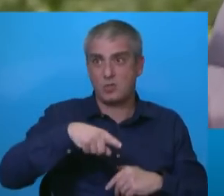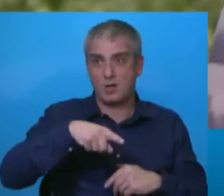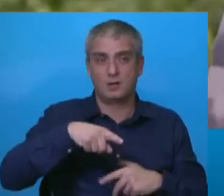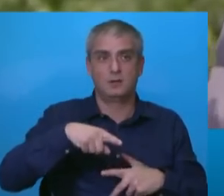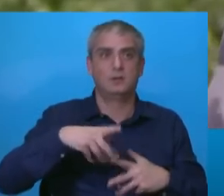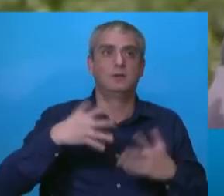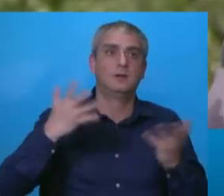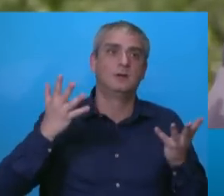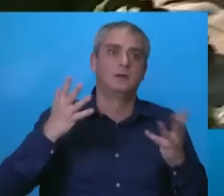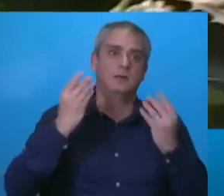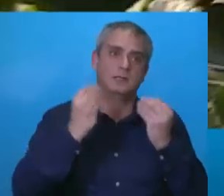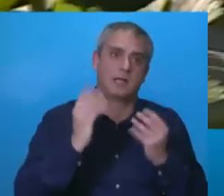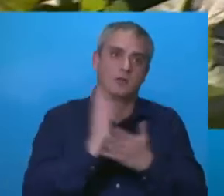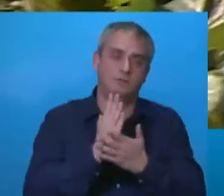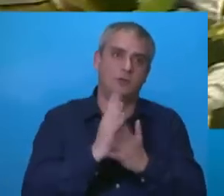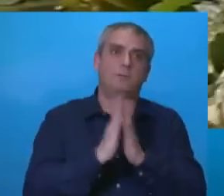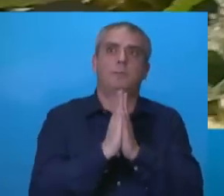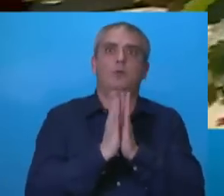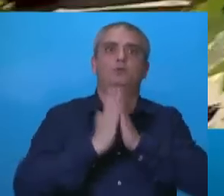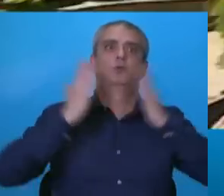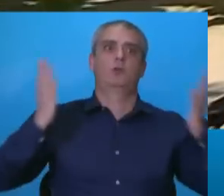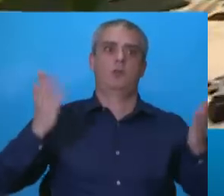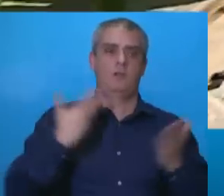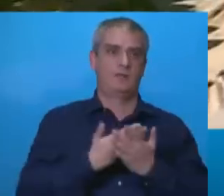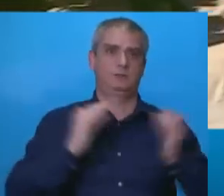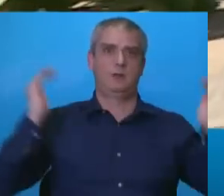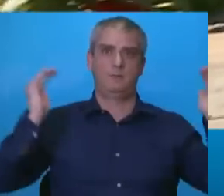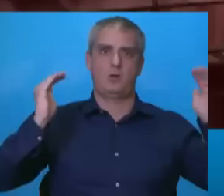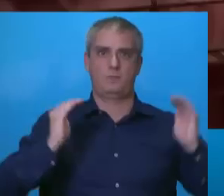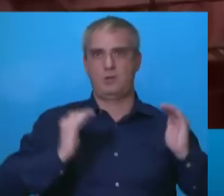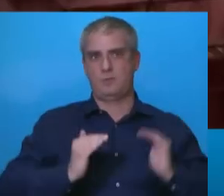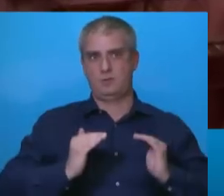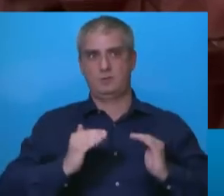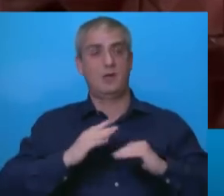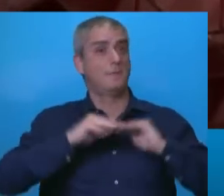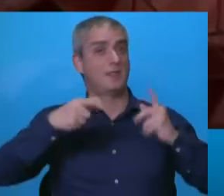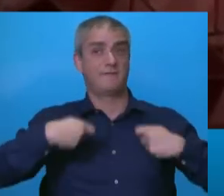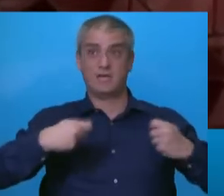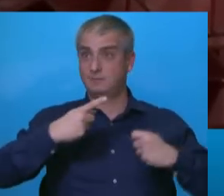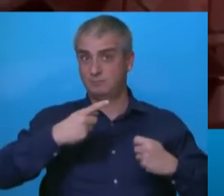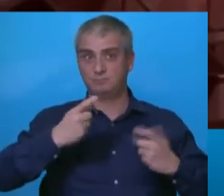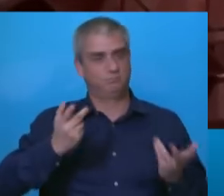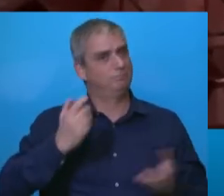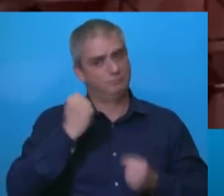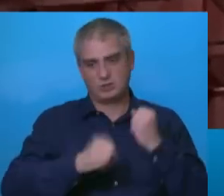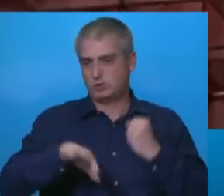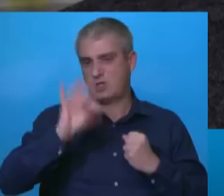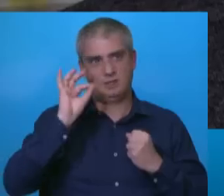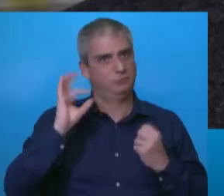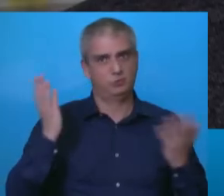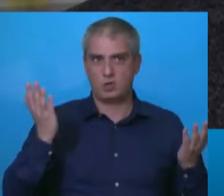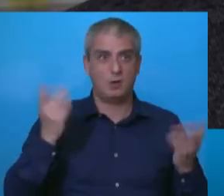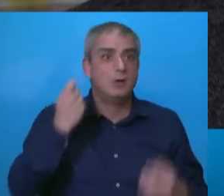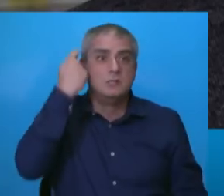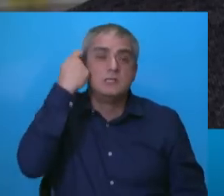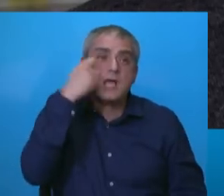ינואר, יעטו את ההבשלה, הביקוש גדול וההיצע הולך ופוחת. על המדפים ברשתות השיווק קשה למצוא אותו כעת. יקר